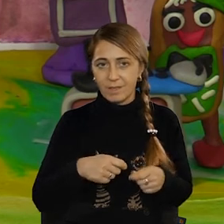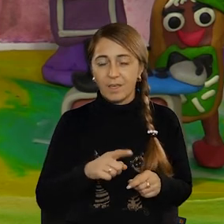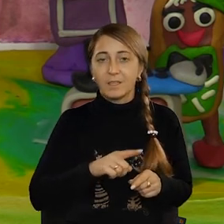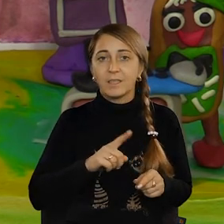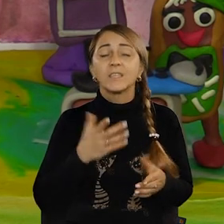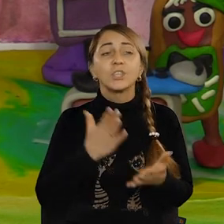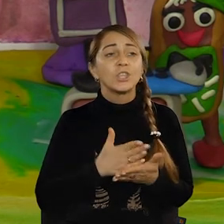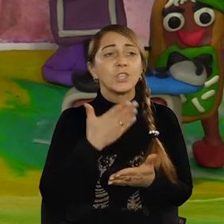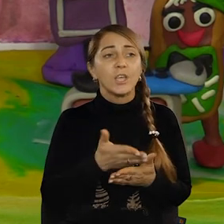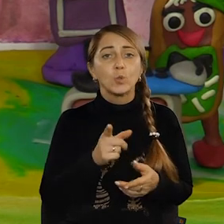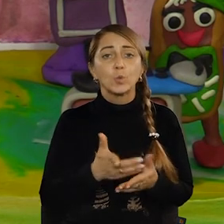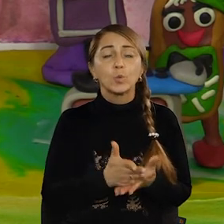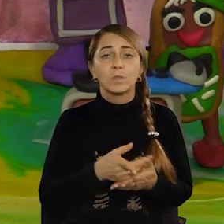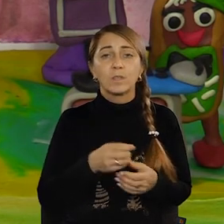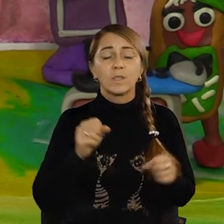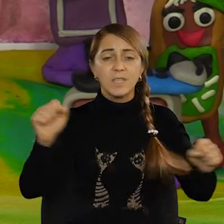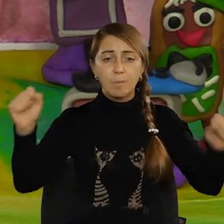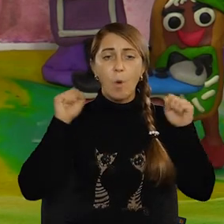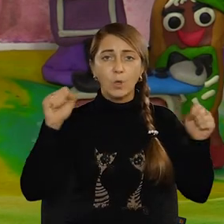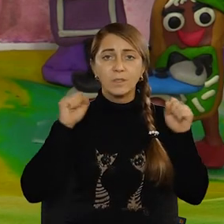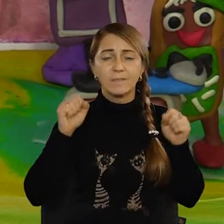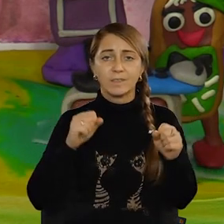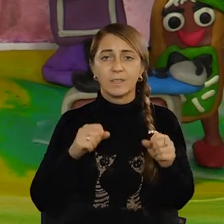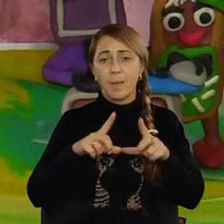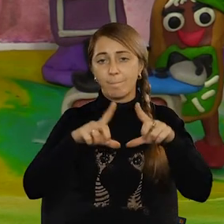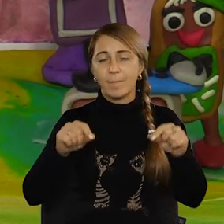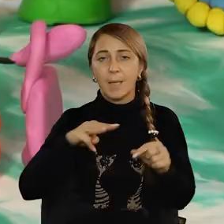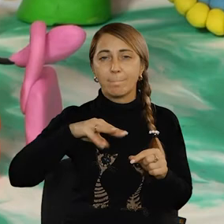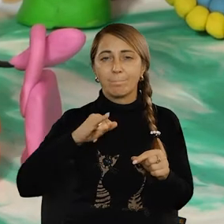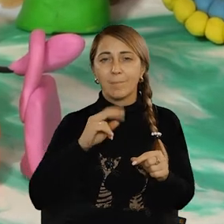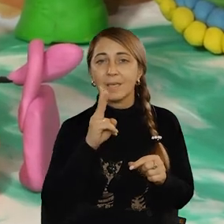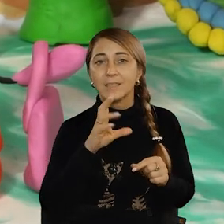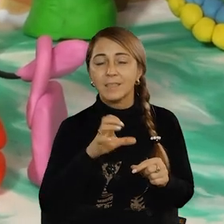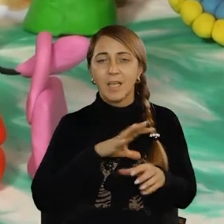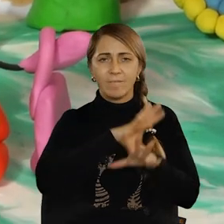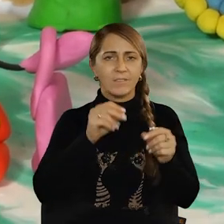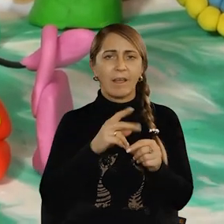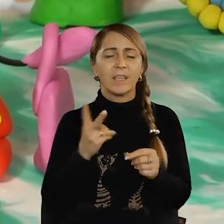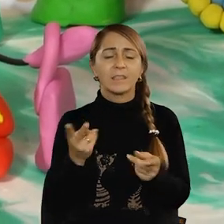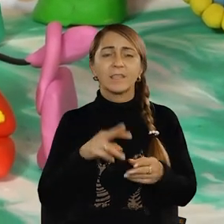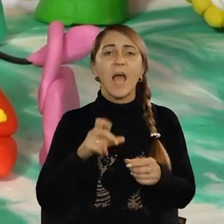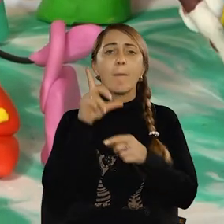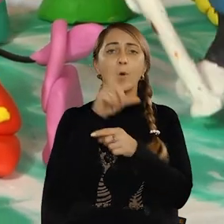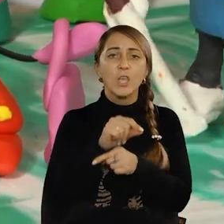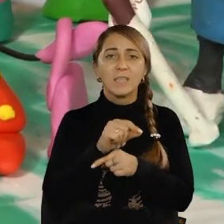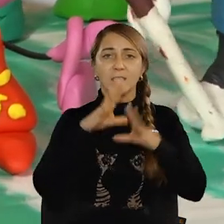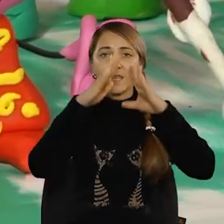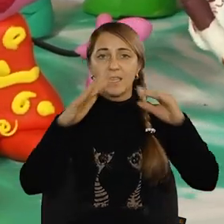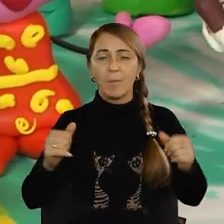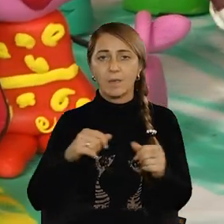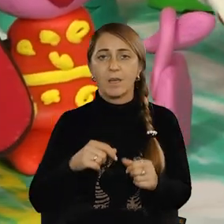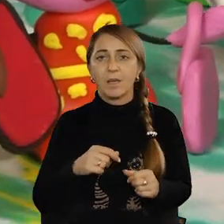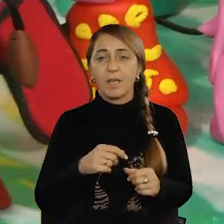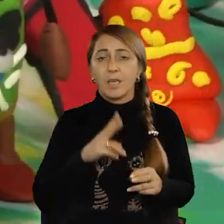А чи є тут у вас спортивний бутик «Мікс», де можна купити все для поїздки у табір? Увірвався терпець